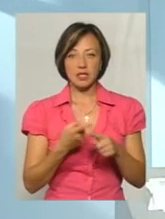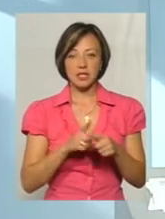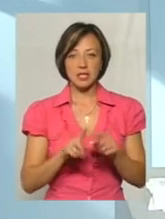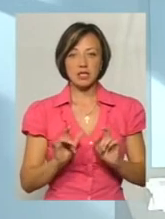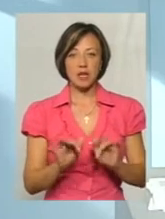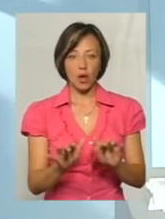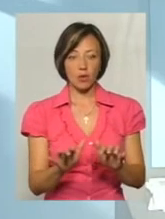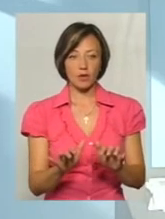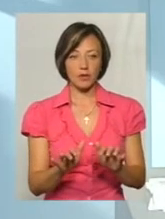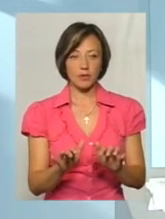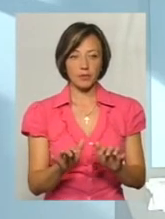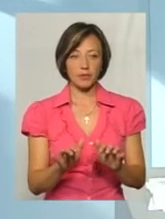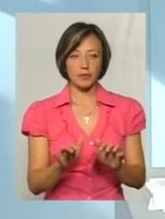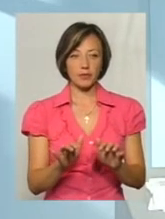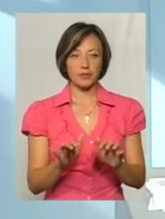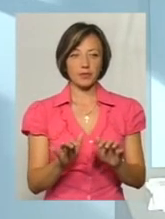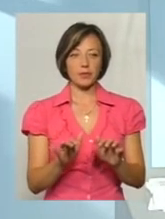заходів,